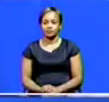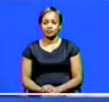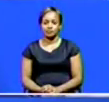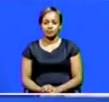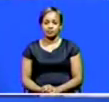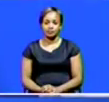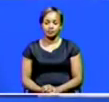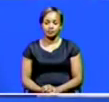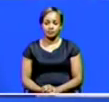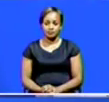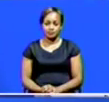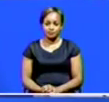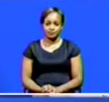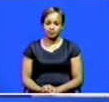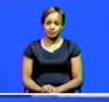called an offer.